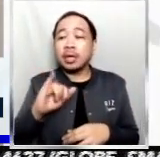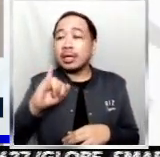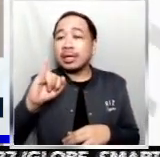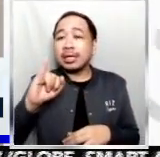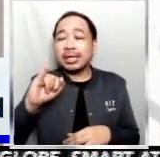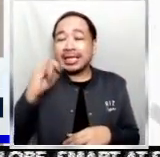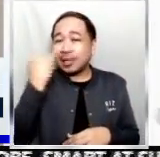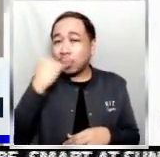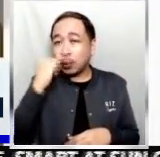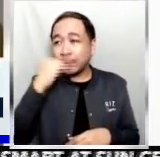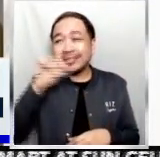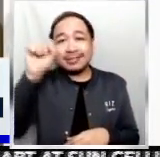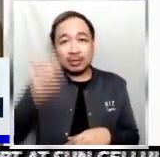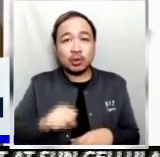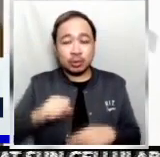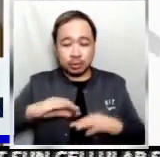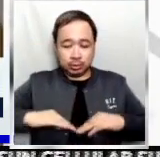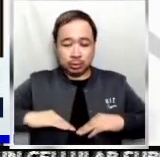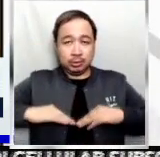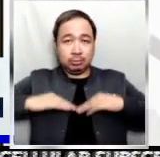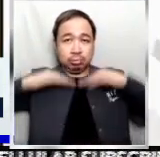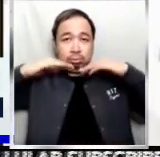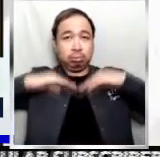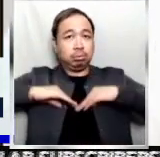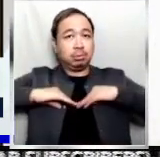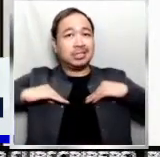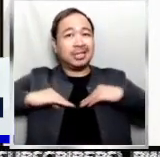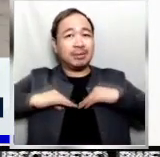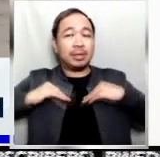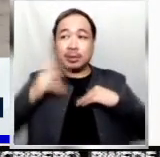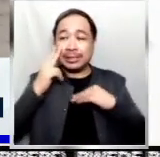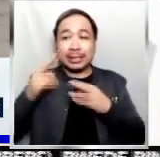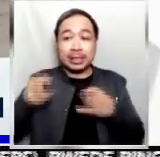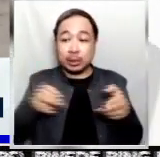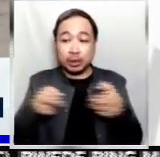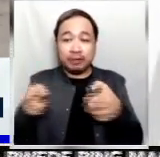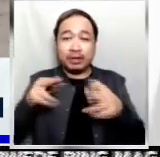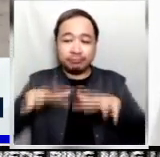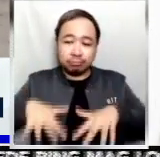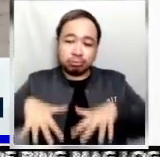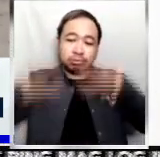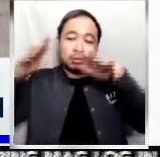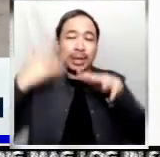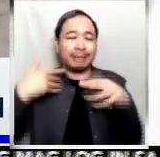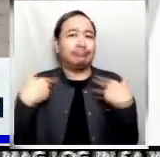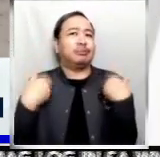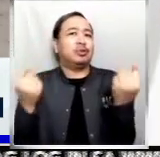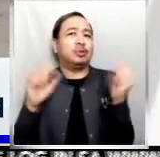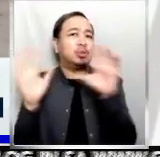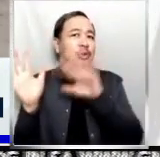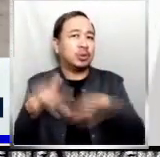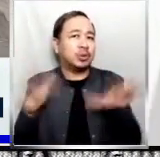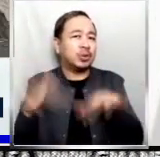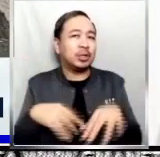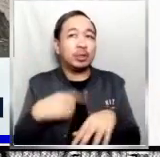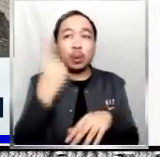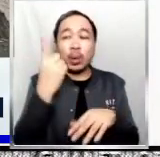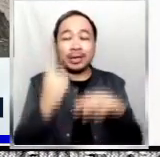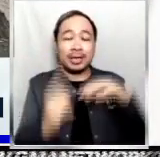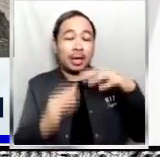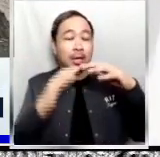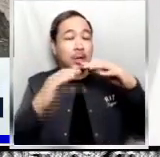Ayon sa hepe ng pulisya, umapaw ang ilog dahil sa masamang panahon. Bumigay din ang isang tulay sa bayan ng Santa Cruz